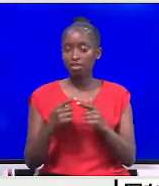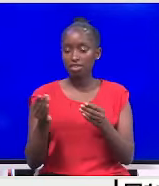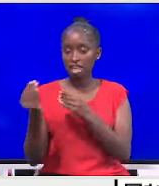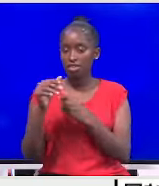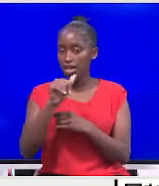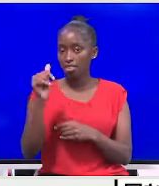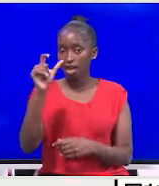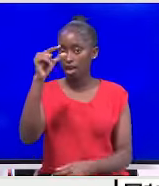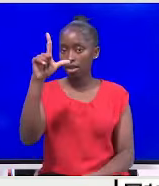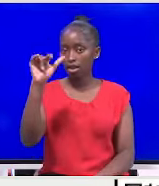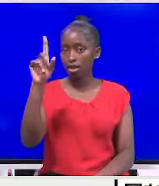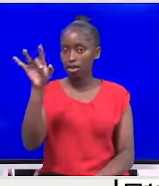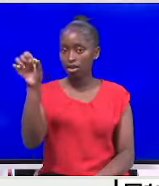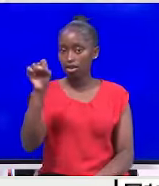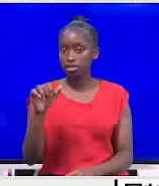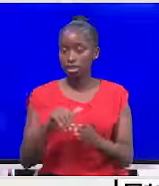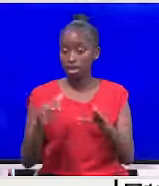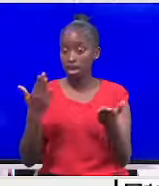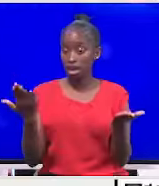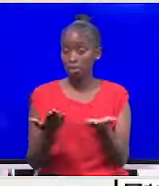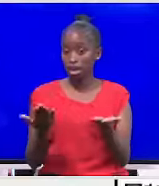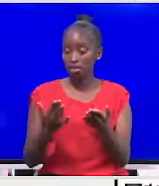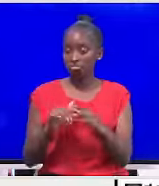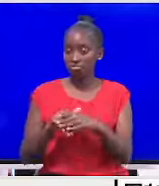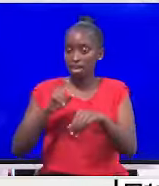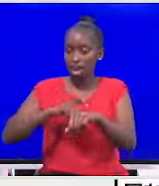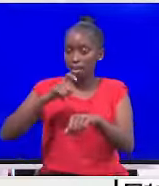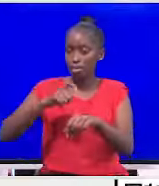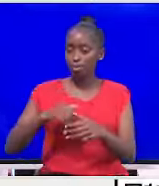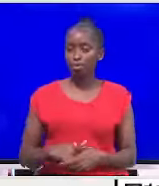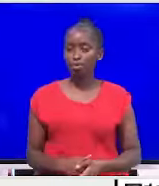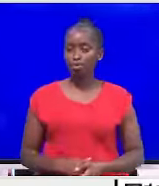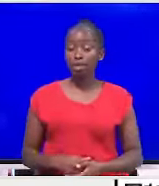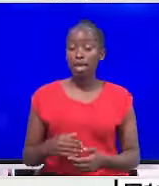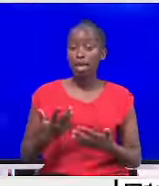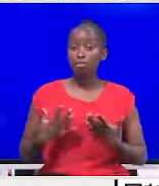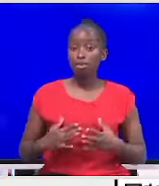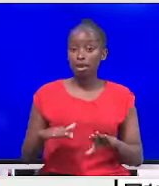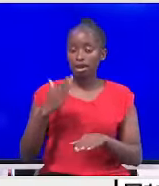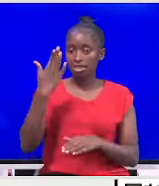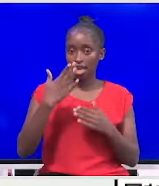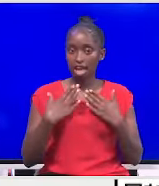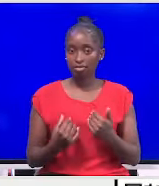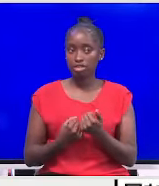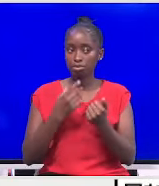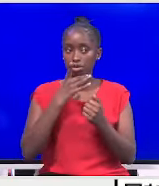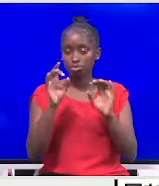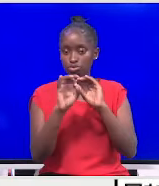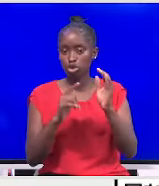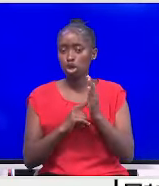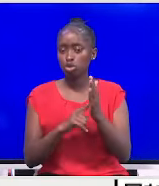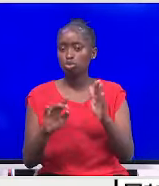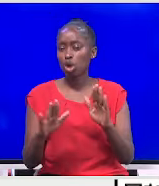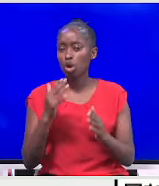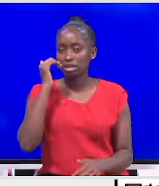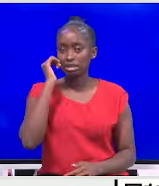Kawira kule Embu. Aidha, baadhi ya wakazi wa Meru wanaunga mkono gavana Kawira Mwangaza wameonyesha ghadhabu yao,